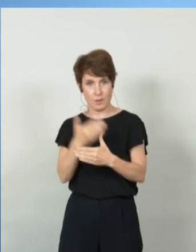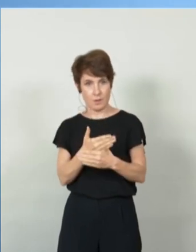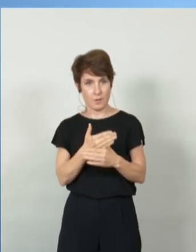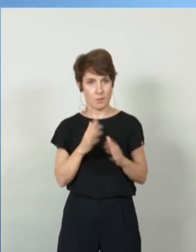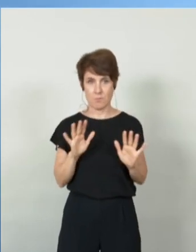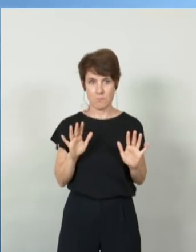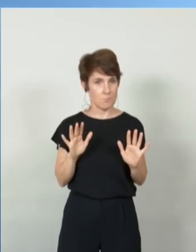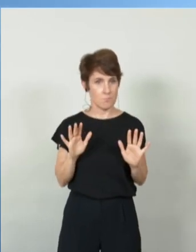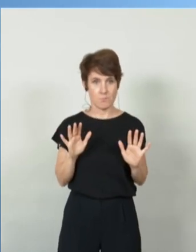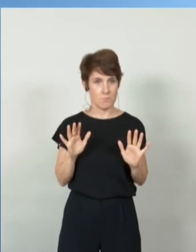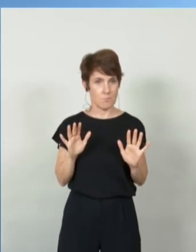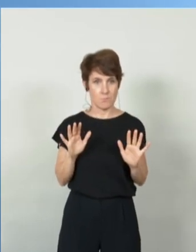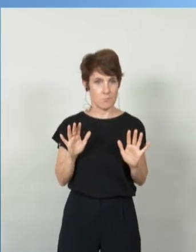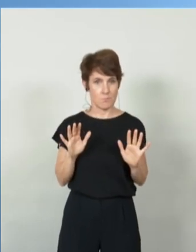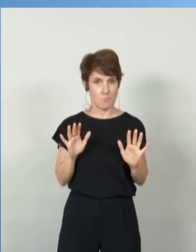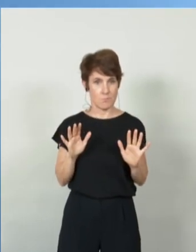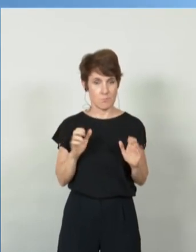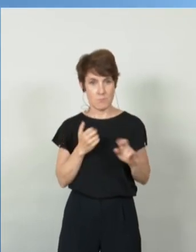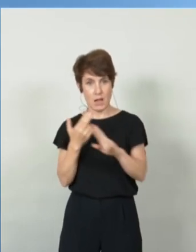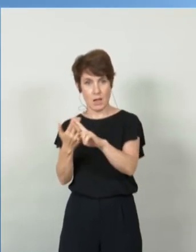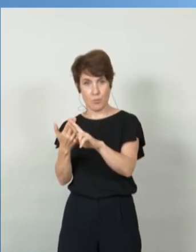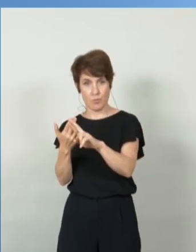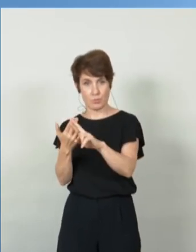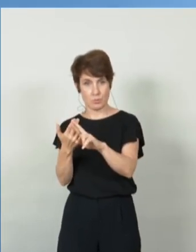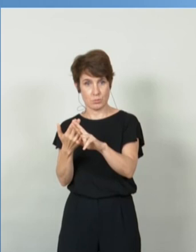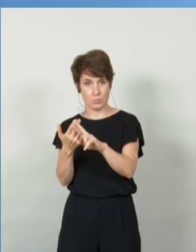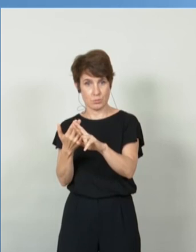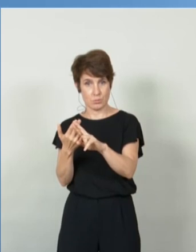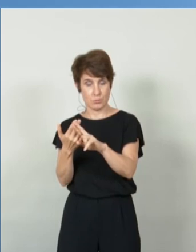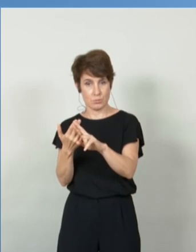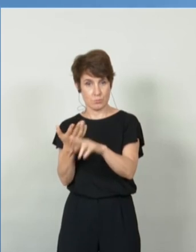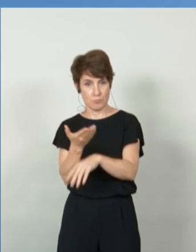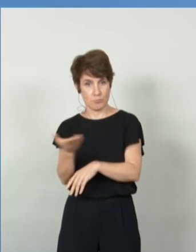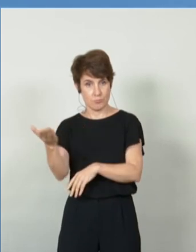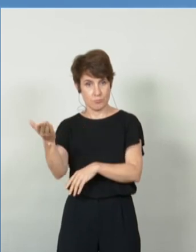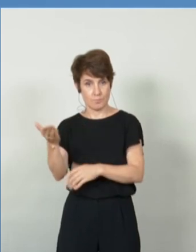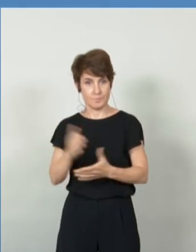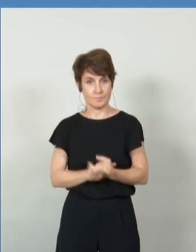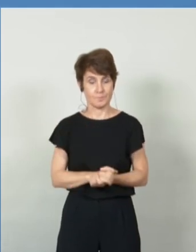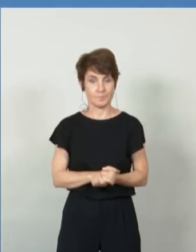non mettre une réponse du coup de l'exécutif